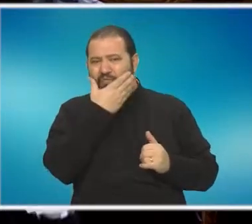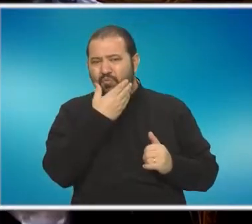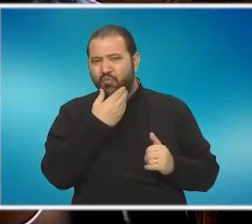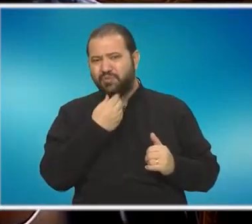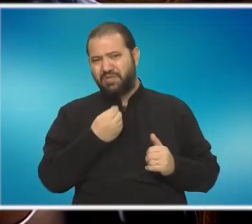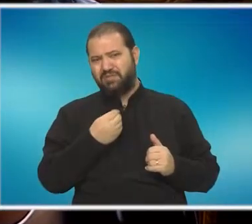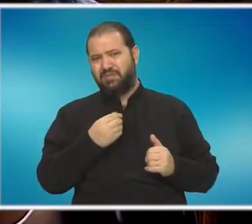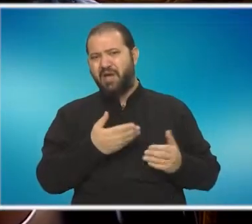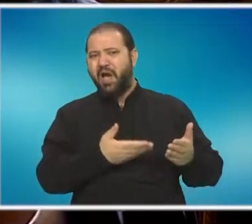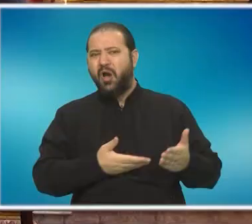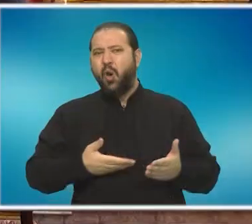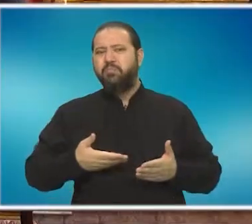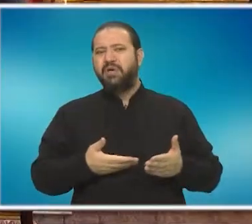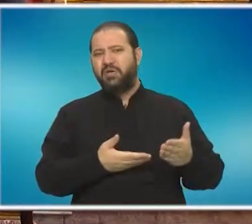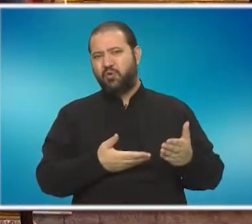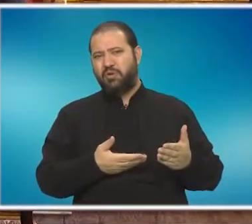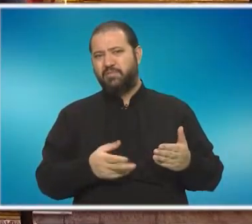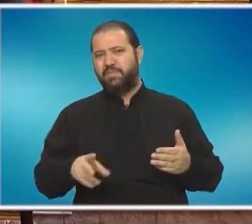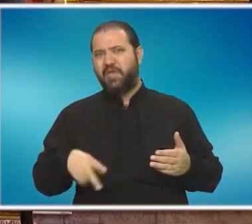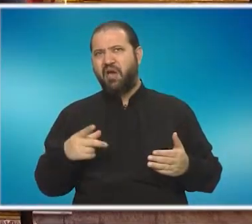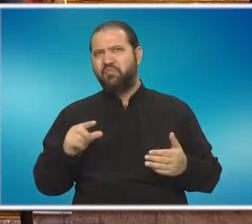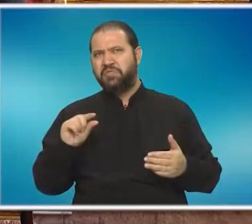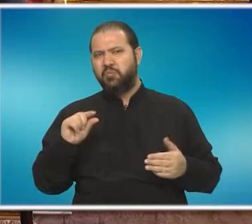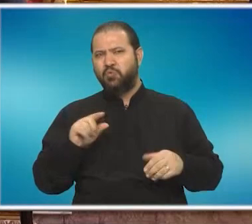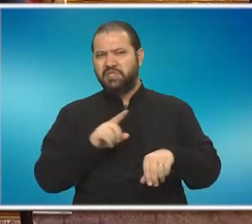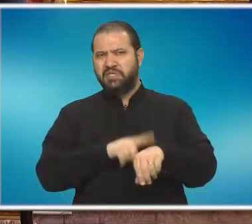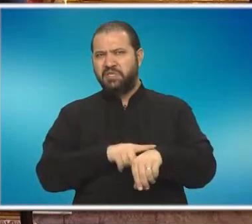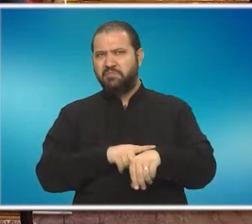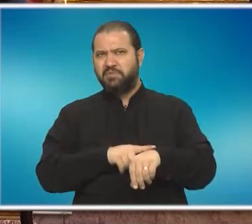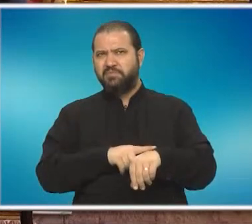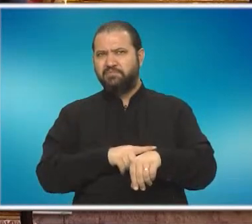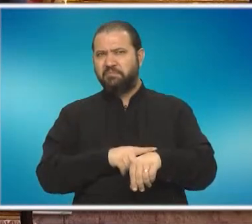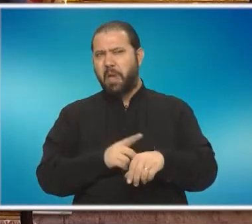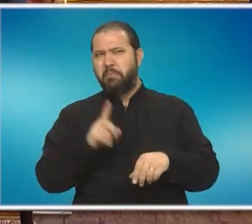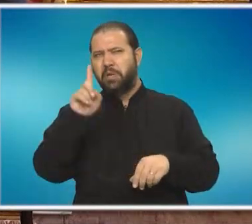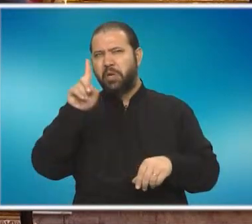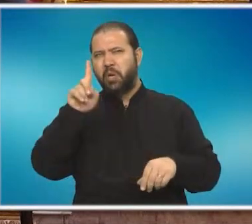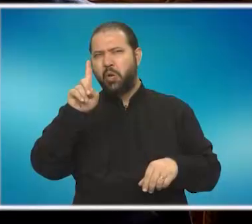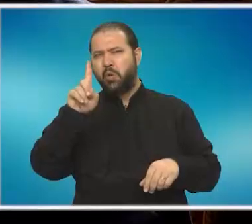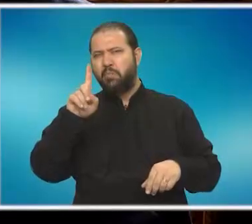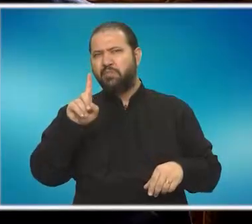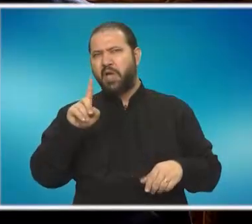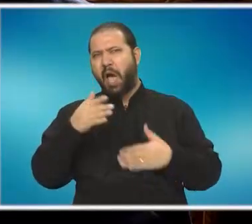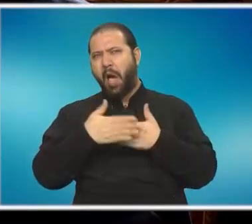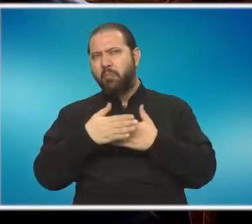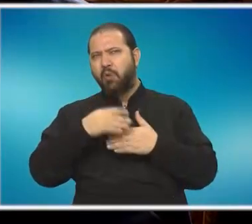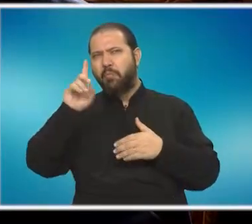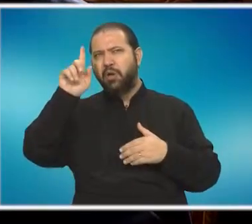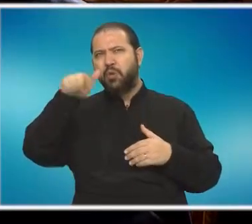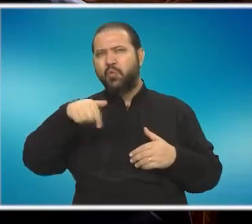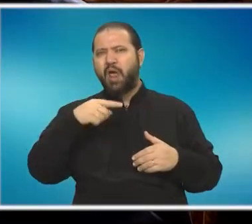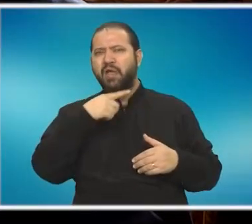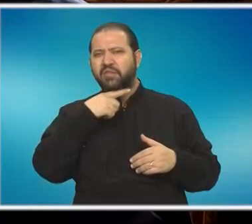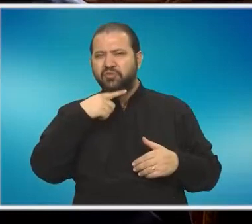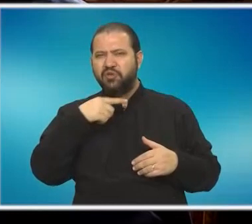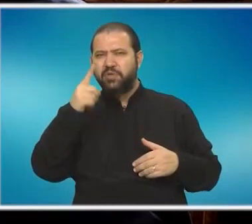și dragostei lui Dumnezeu. Am fost de curând, undeva prin luna noiembrie, ne-a binecuvântat Dumnezeu să